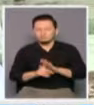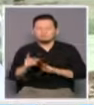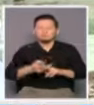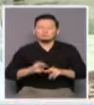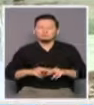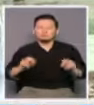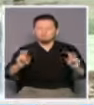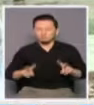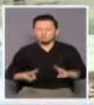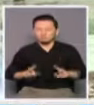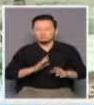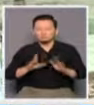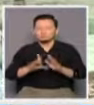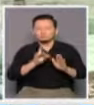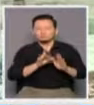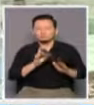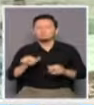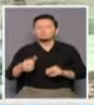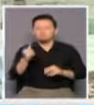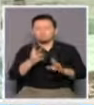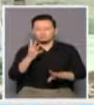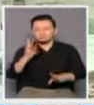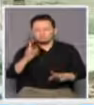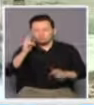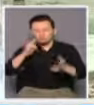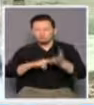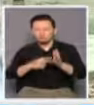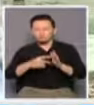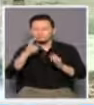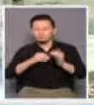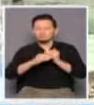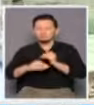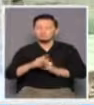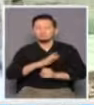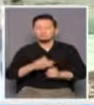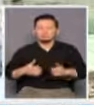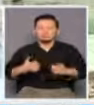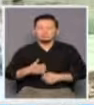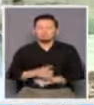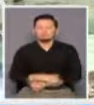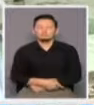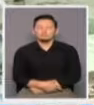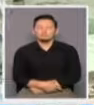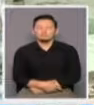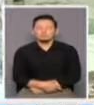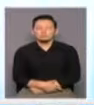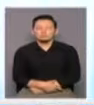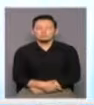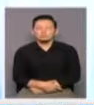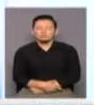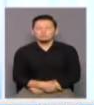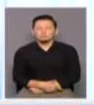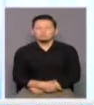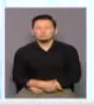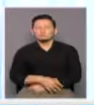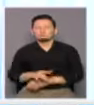манағы соларды бірінші кезекте сол жерлерге тас жол төсеу жұмыстары бізде жоспарда тұр.